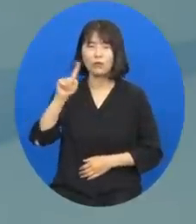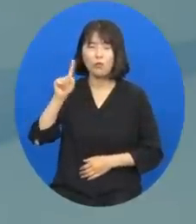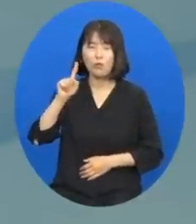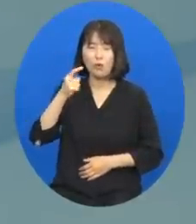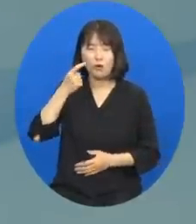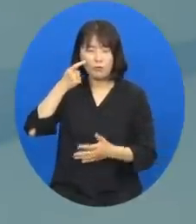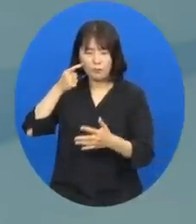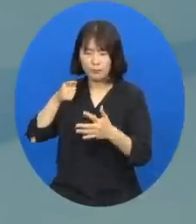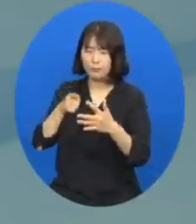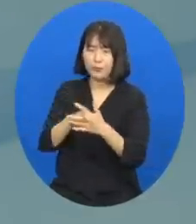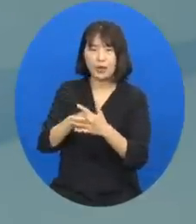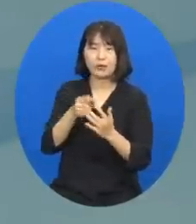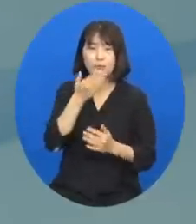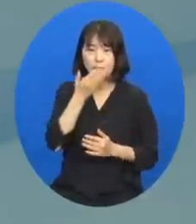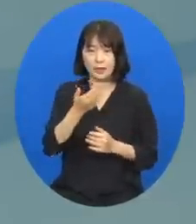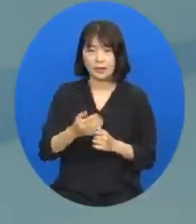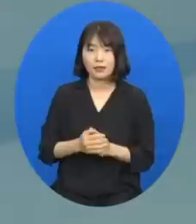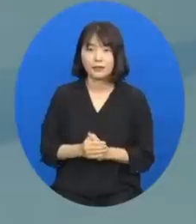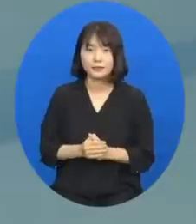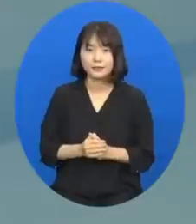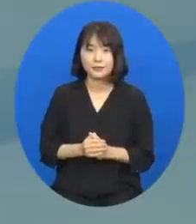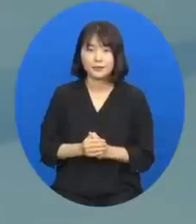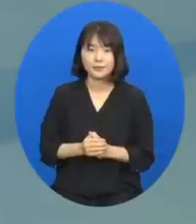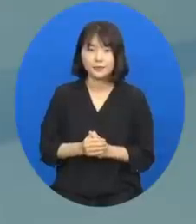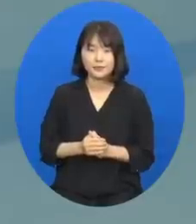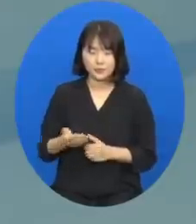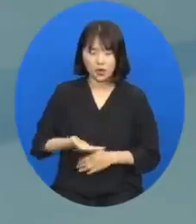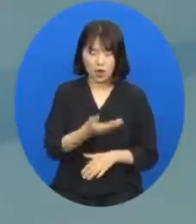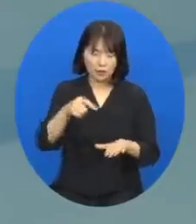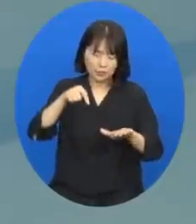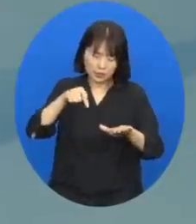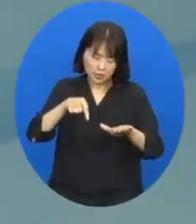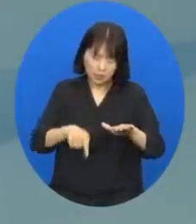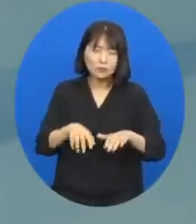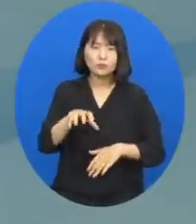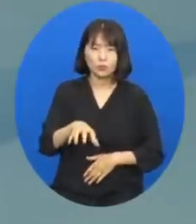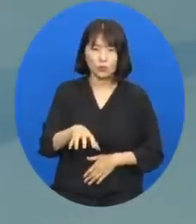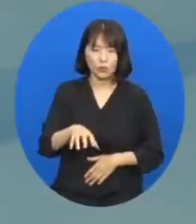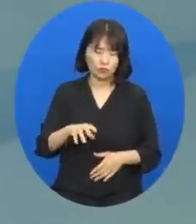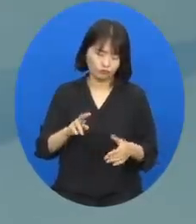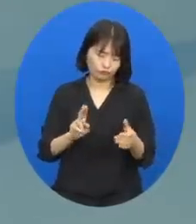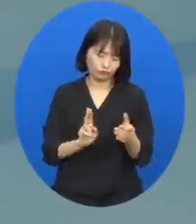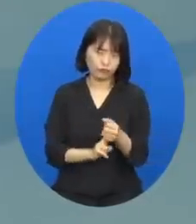된다는 것이죠 여러분 그 기쁜 것을 여러 많은 무엇이 있습니까